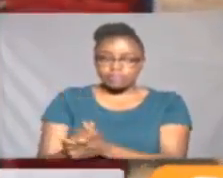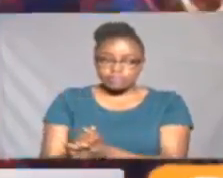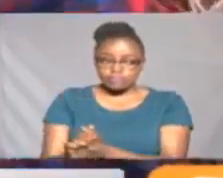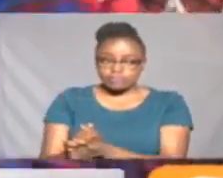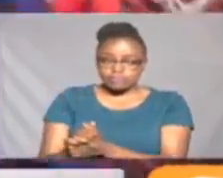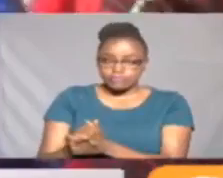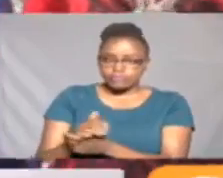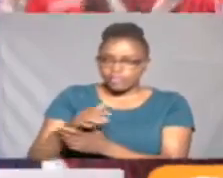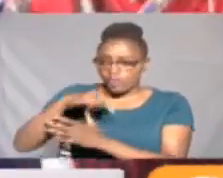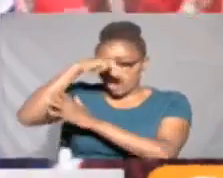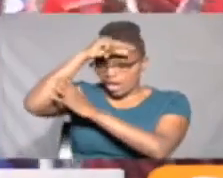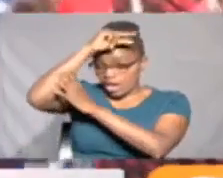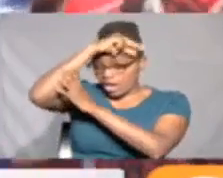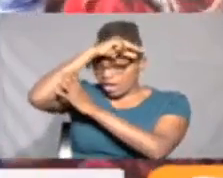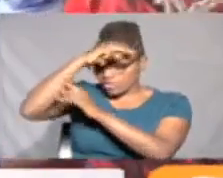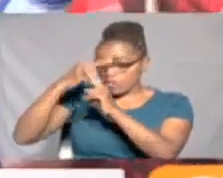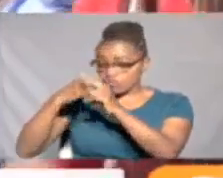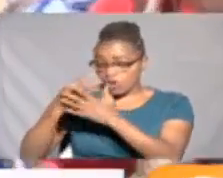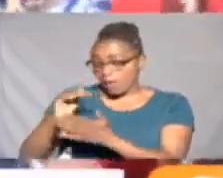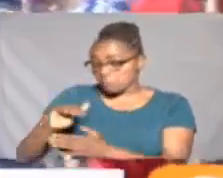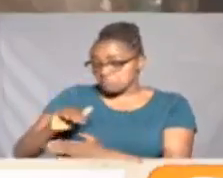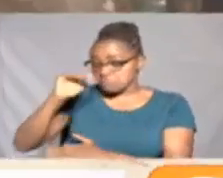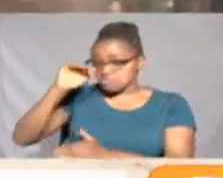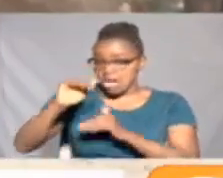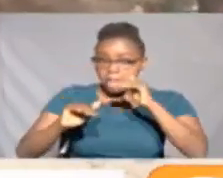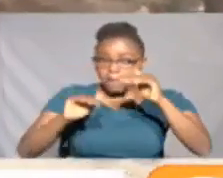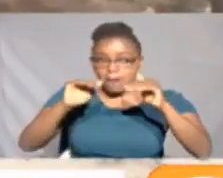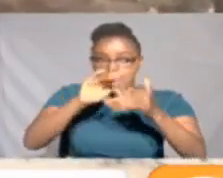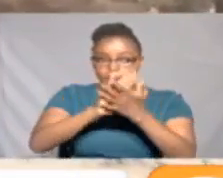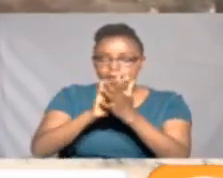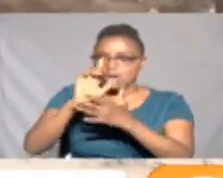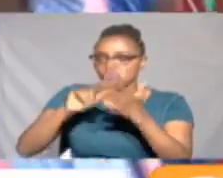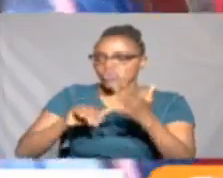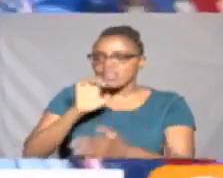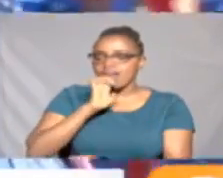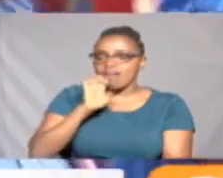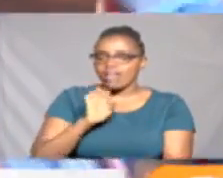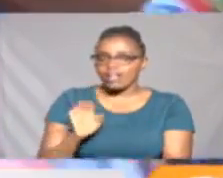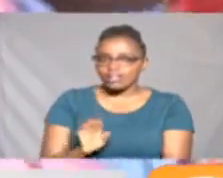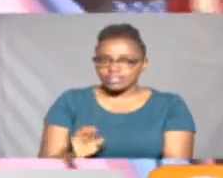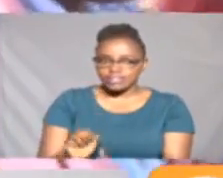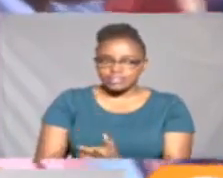have been graduating from adulthood and installed to become elders.